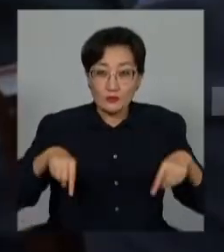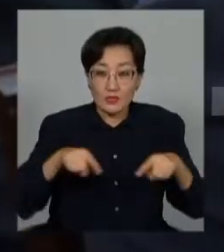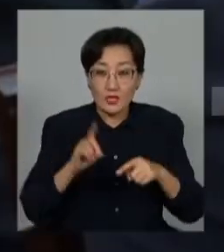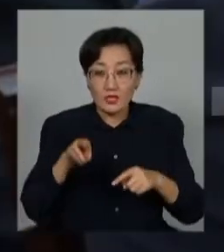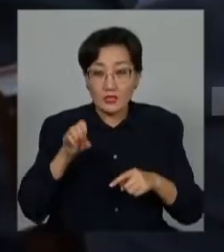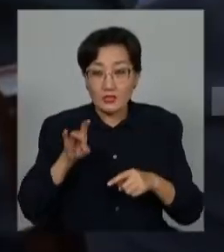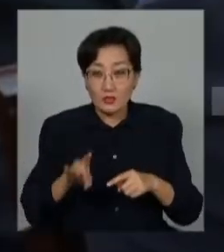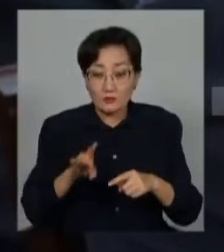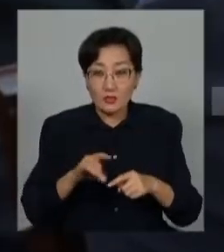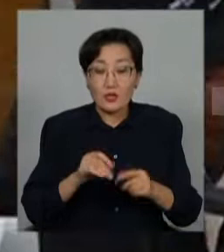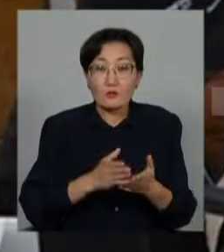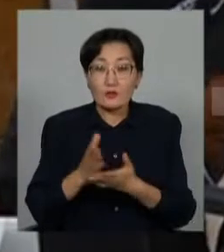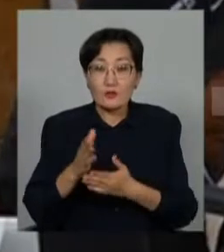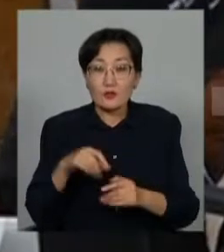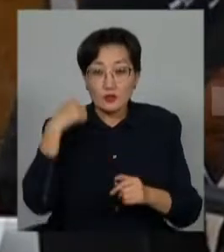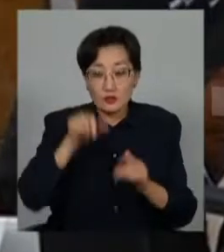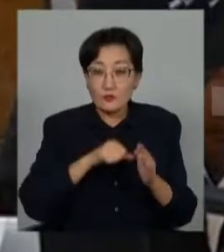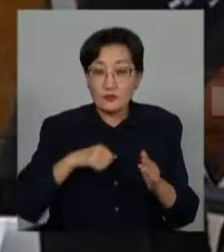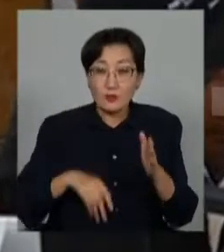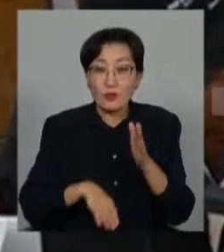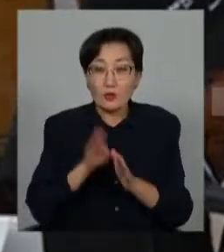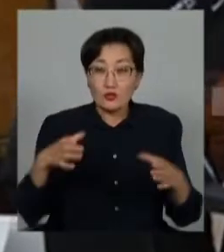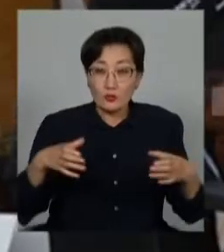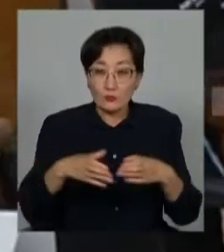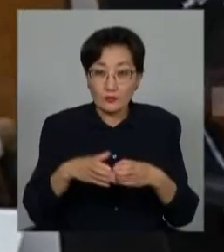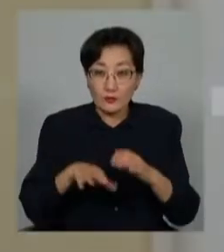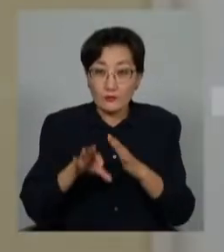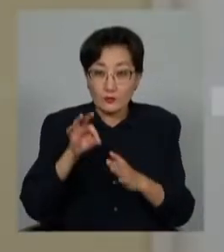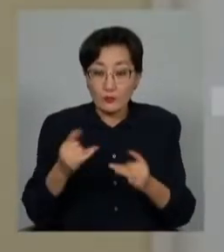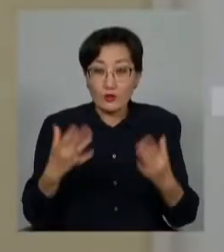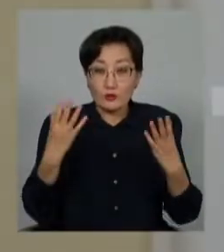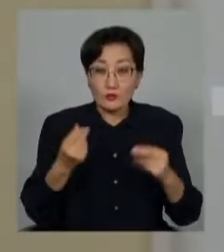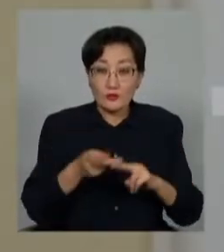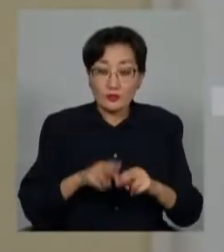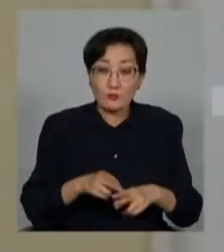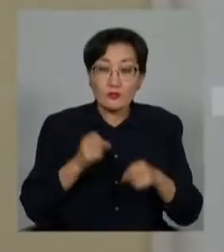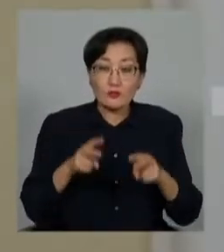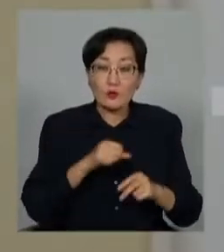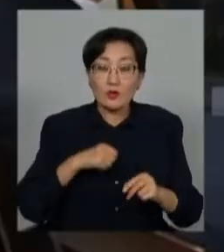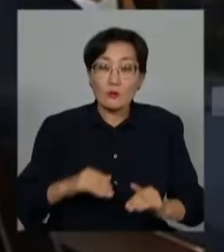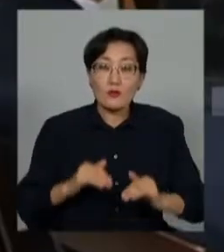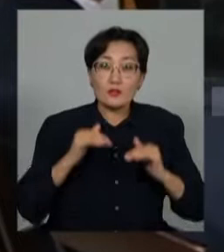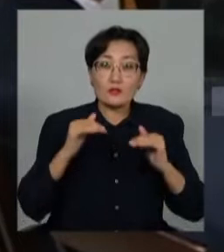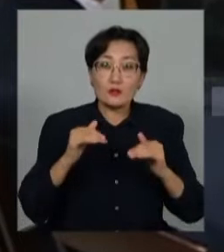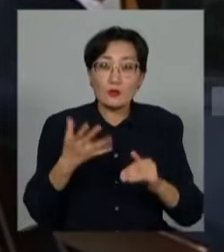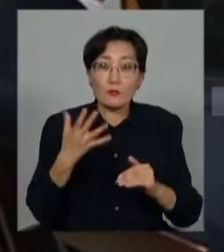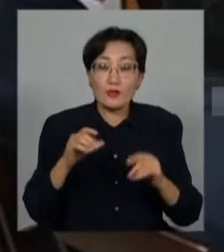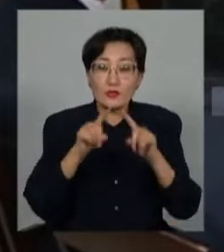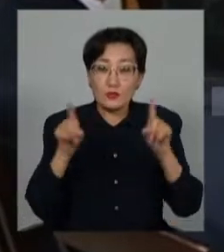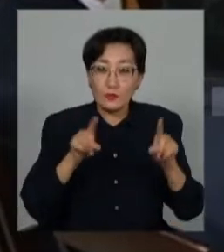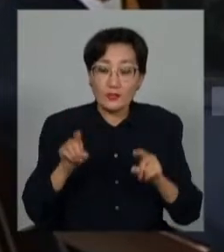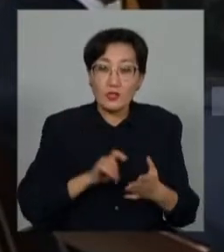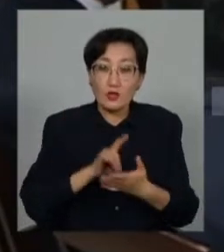Катар Airways-ті саладағы жылдың үздік мекемесі ретінде таныған. Бүгінде бұл қауіпсіздігі ең жоғары 5 жұлдызды